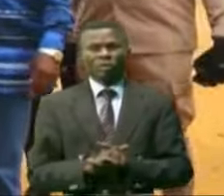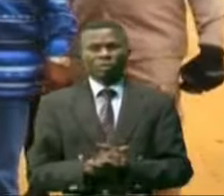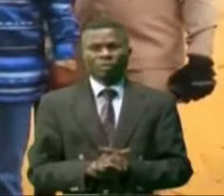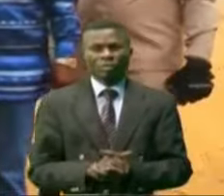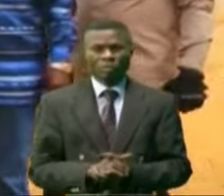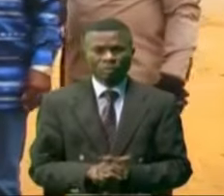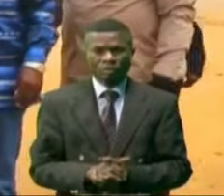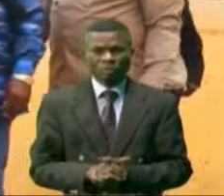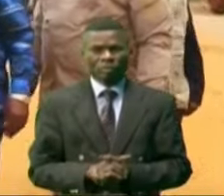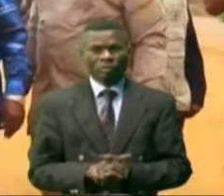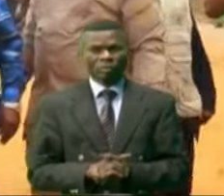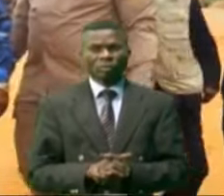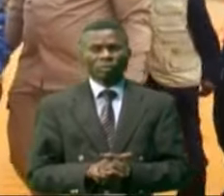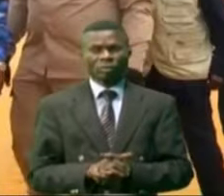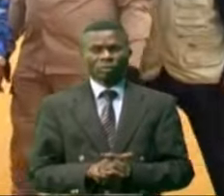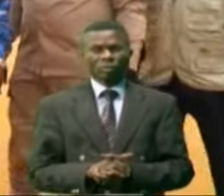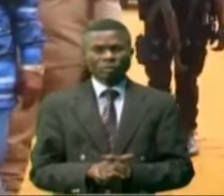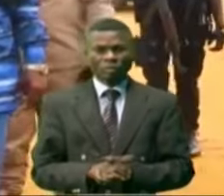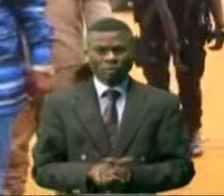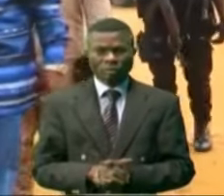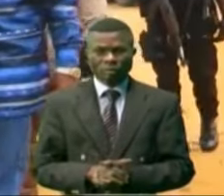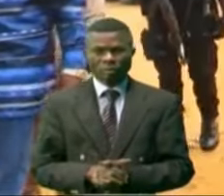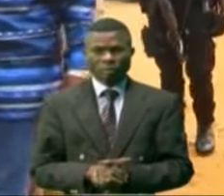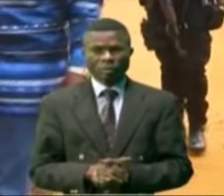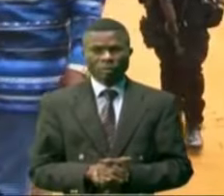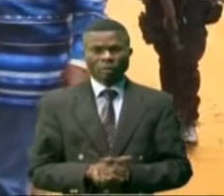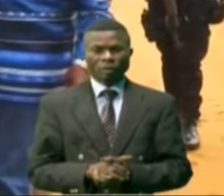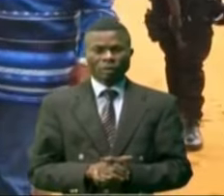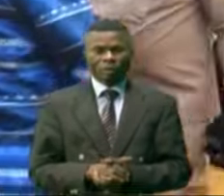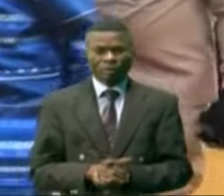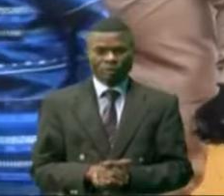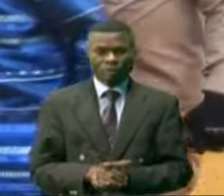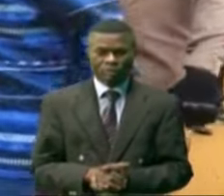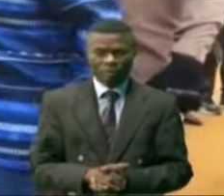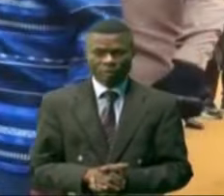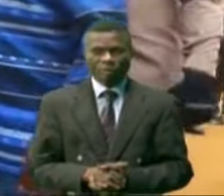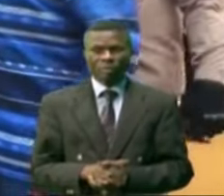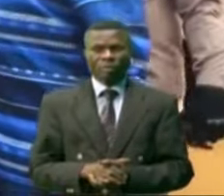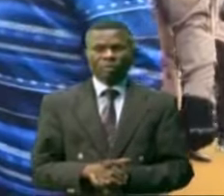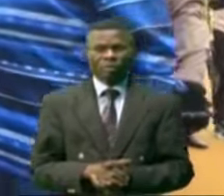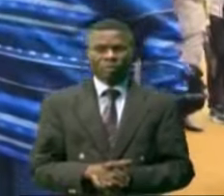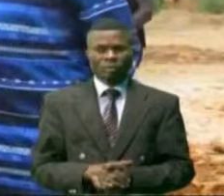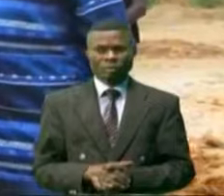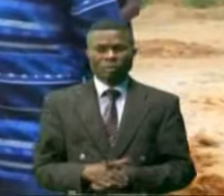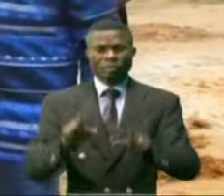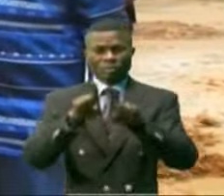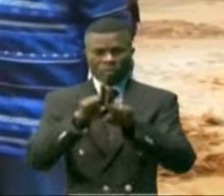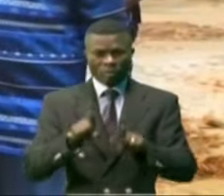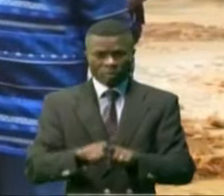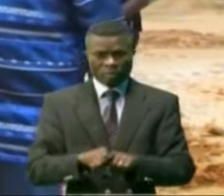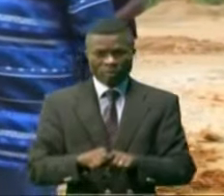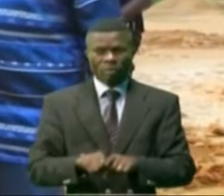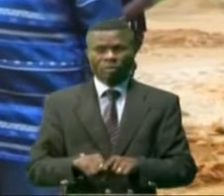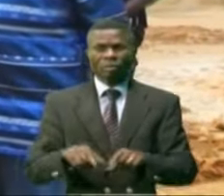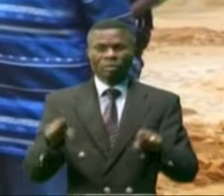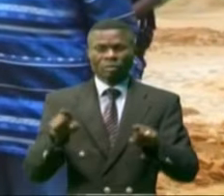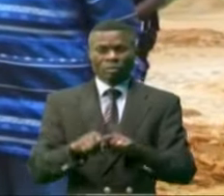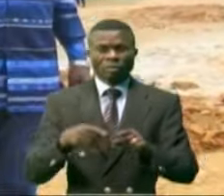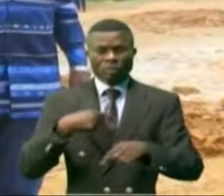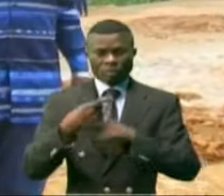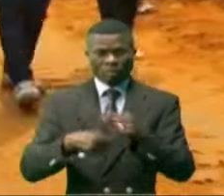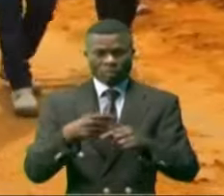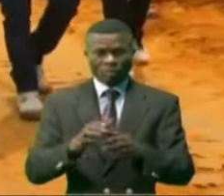Les vacances parlementaires, un moment d'entrer en contact direct avec sa base, mais aussi c'est rendre compte de